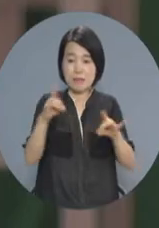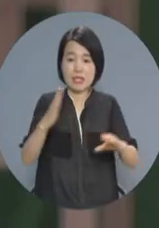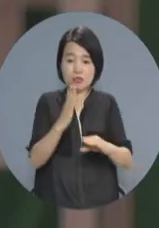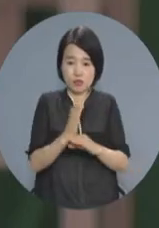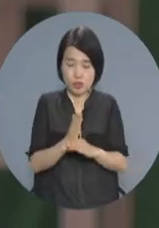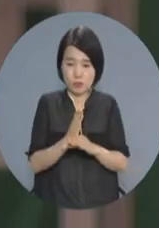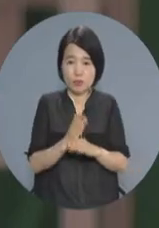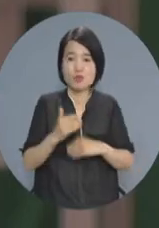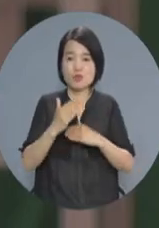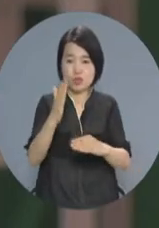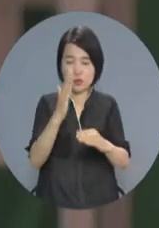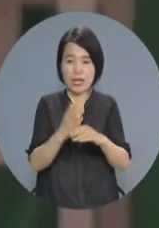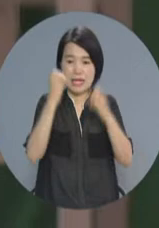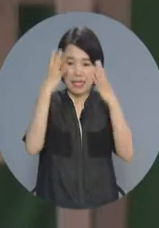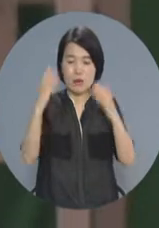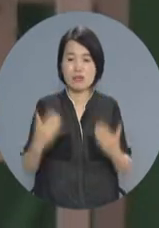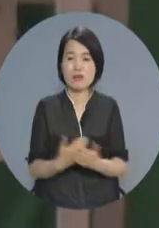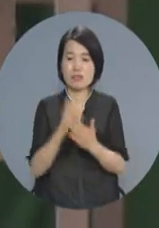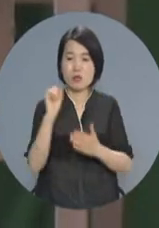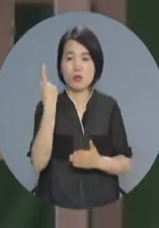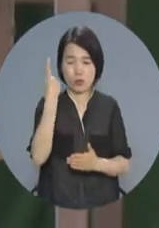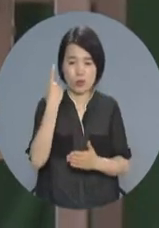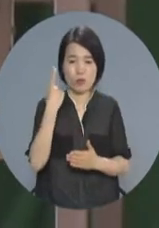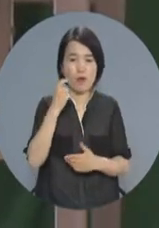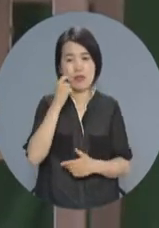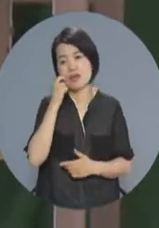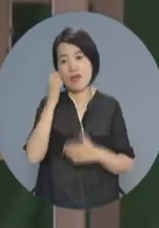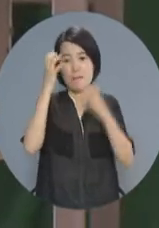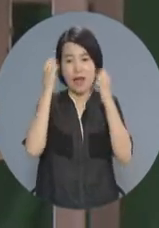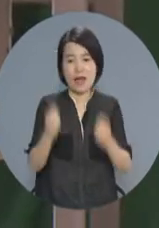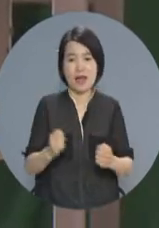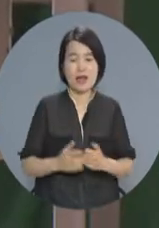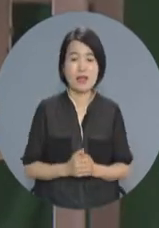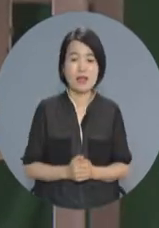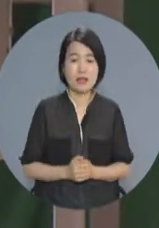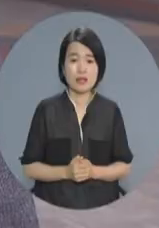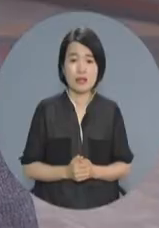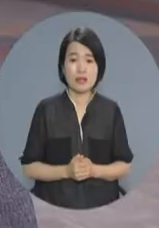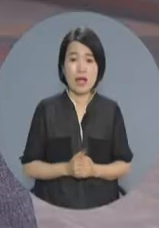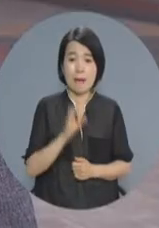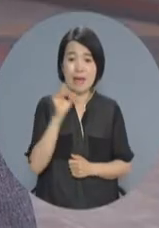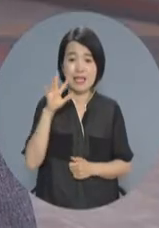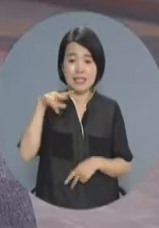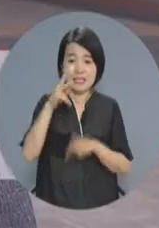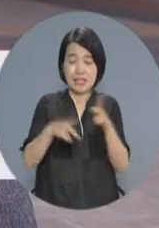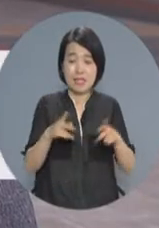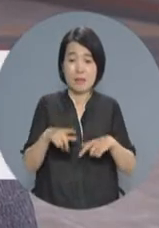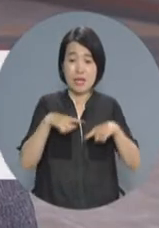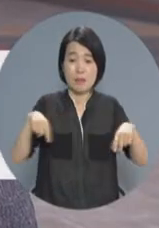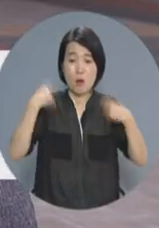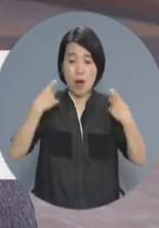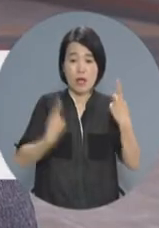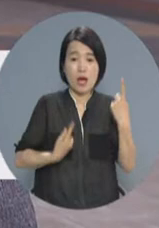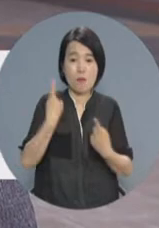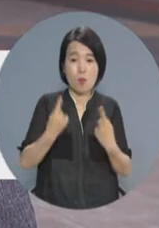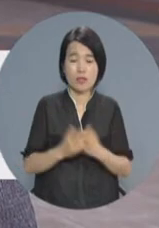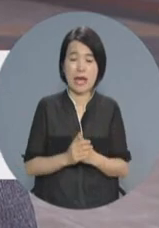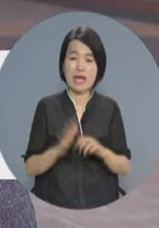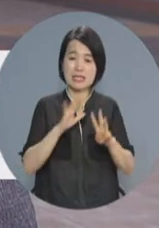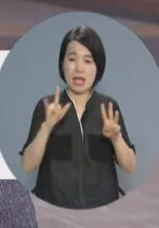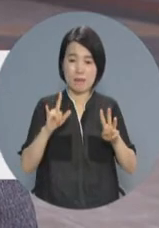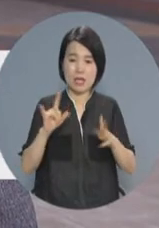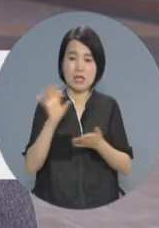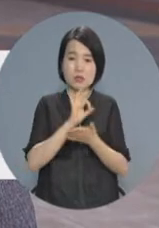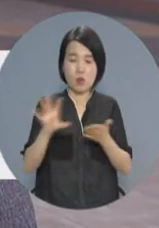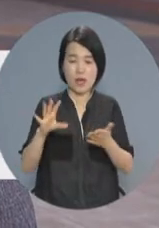역점적으로 추진하는 새로운 성장 동력으로 각광받고 있습니다. 마이스 사람 일반 관광객들보다는 그냥 3배